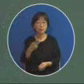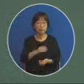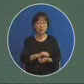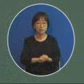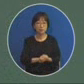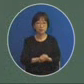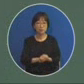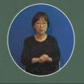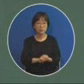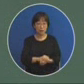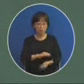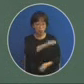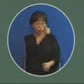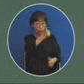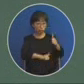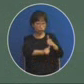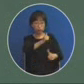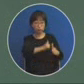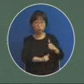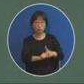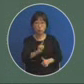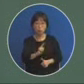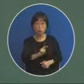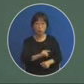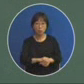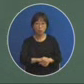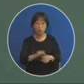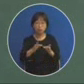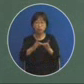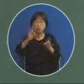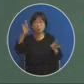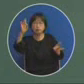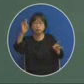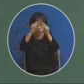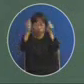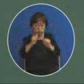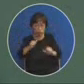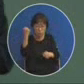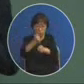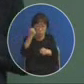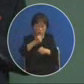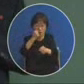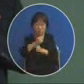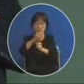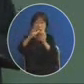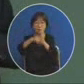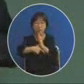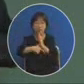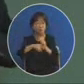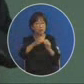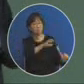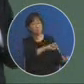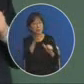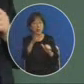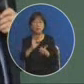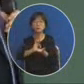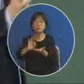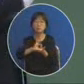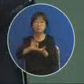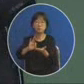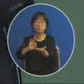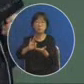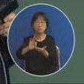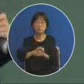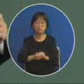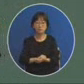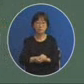노예를 하게 됩니다. Your children will then begin to devote 그렇죠. themselves to making idols. 여러분의 후배는